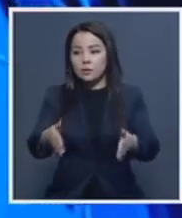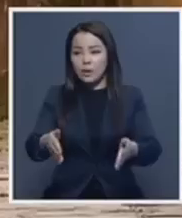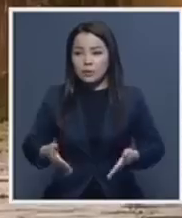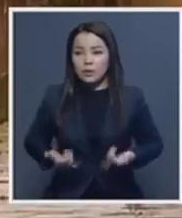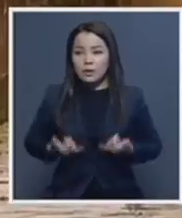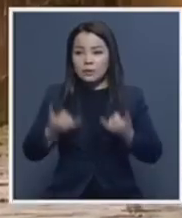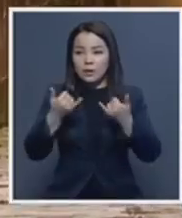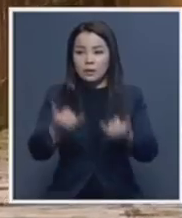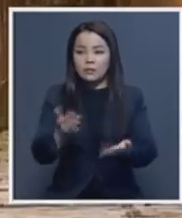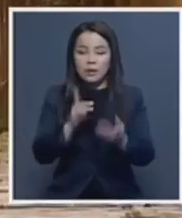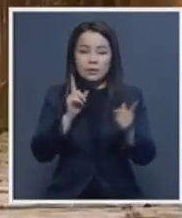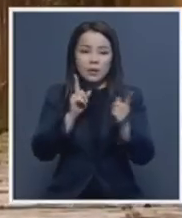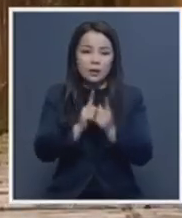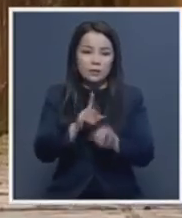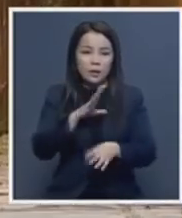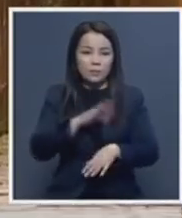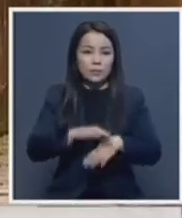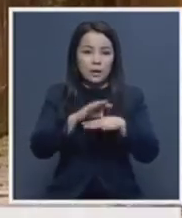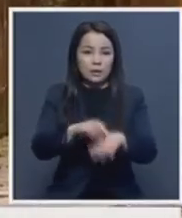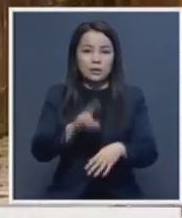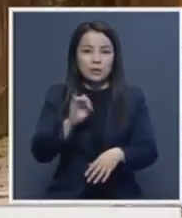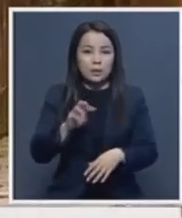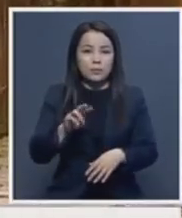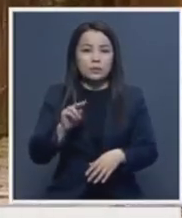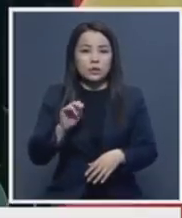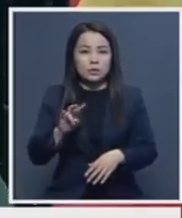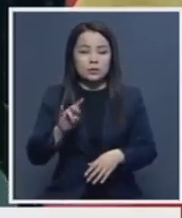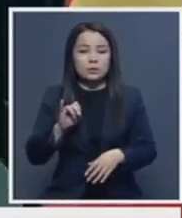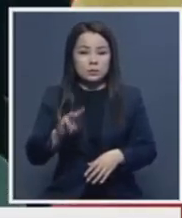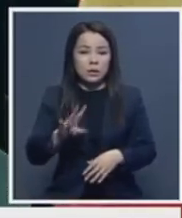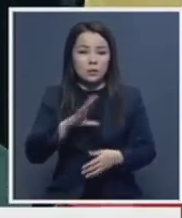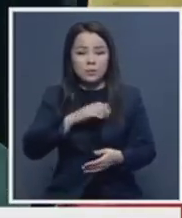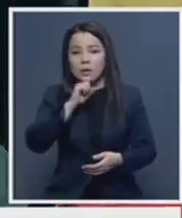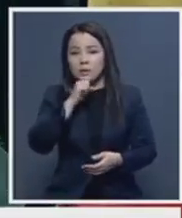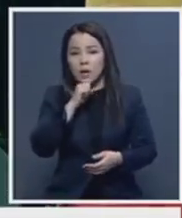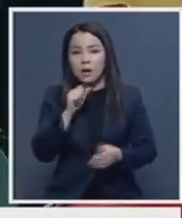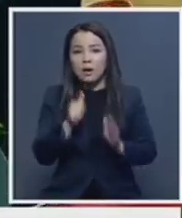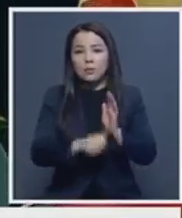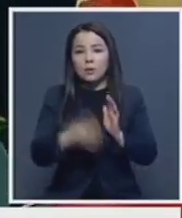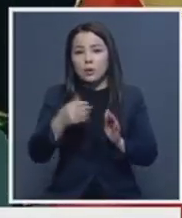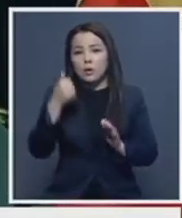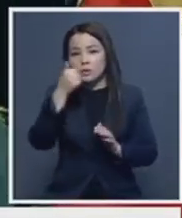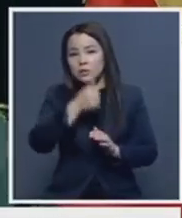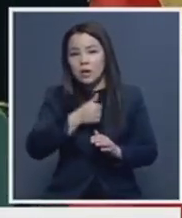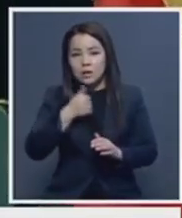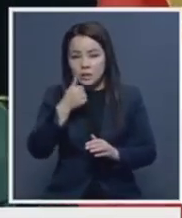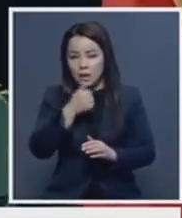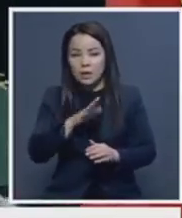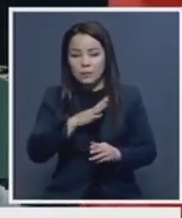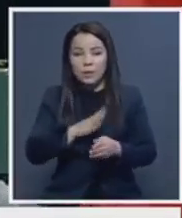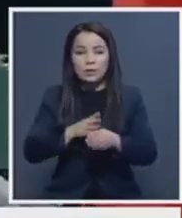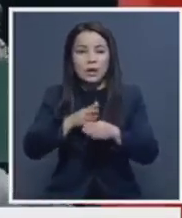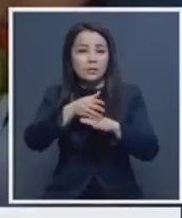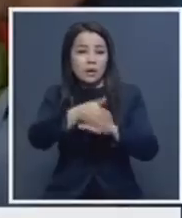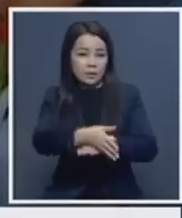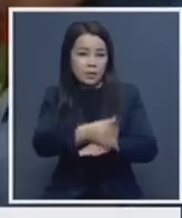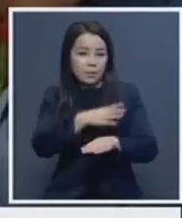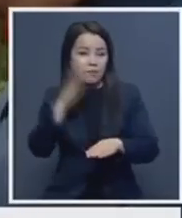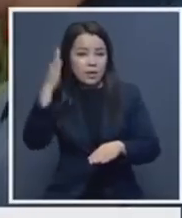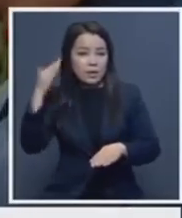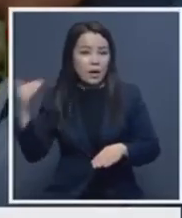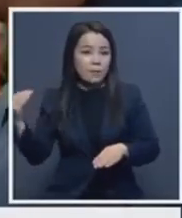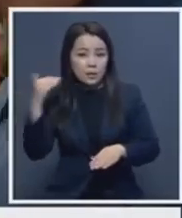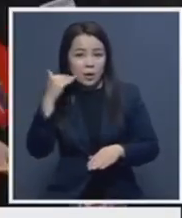түрде қарсы алған. Ким Чен Ын атасы Ким Ир Сеннің 64-ші жылғы сапарынан кейін Вьетнамға барған алғашқы